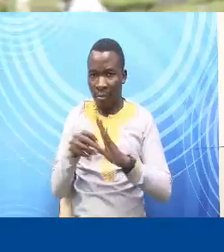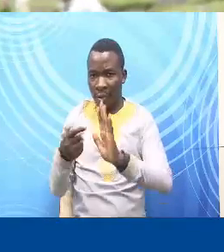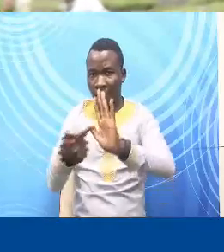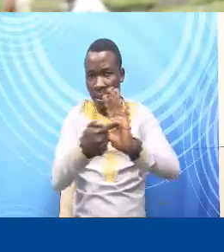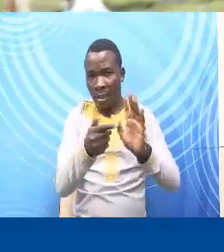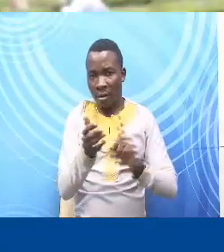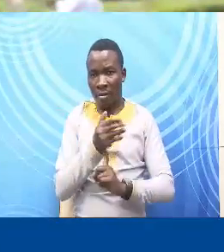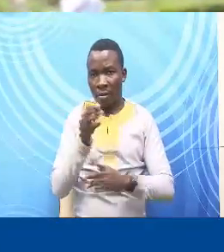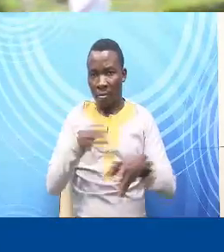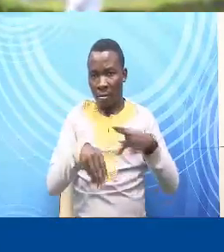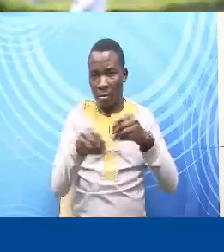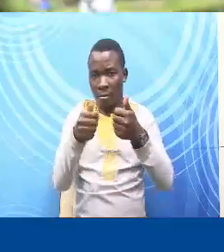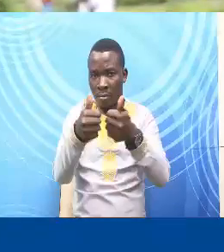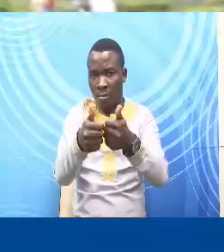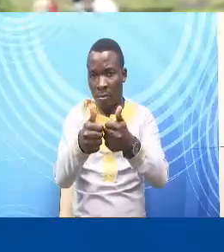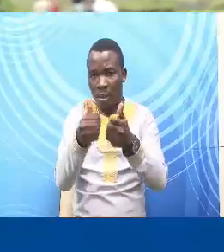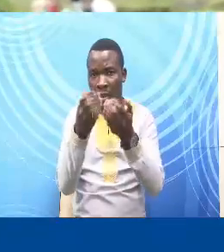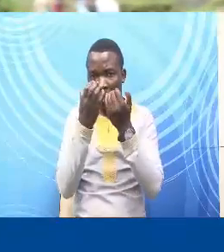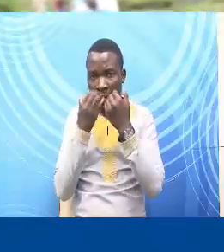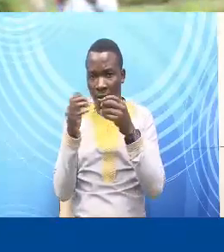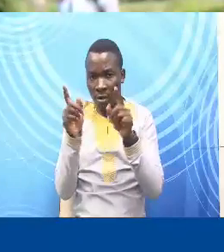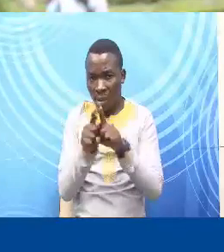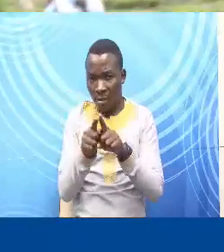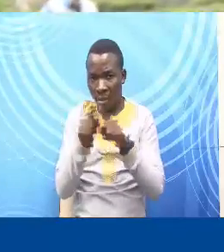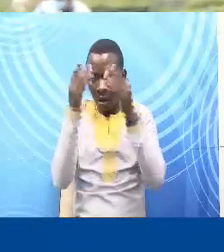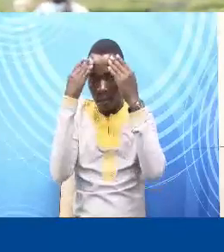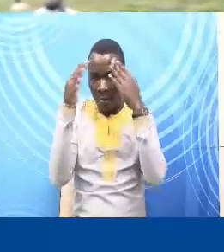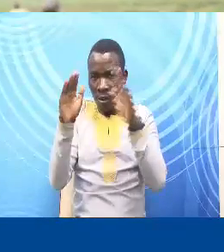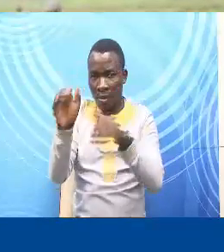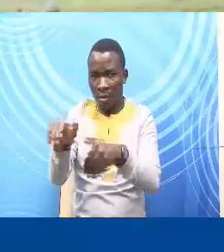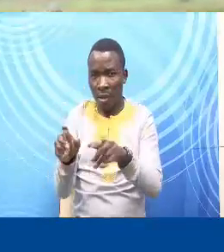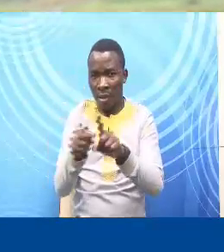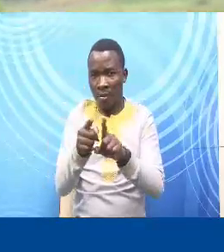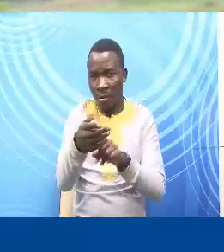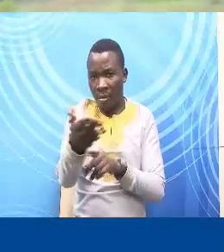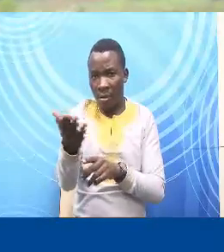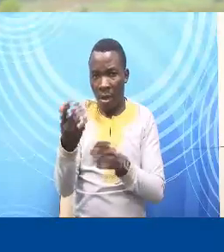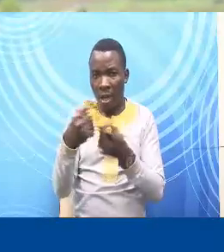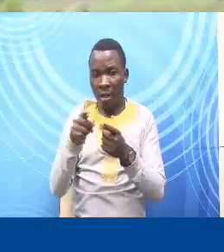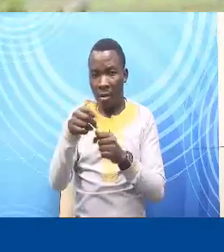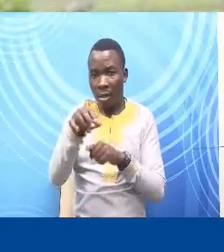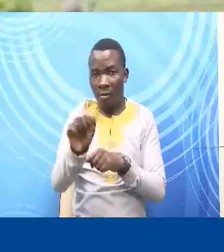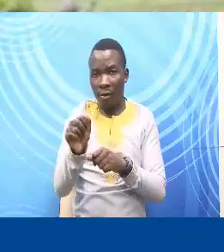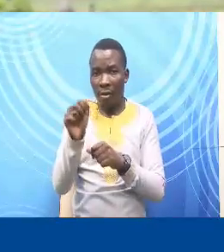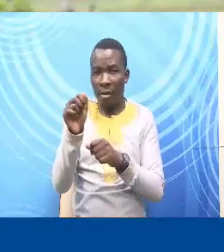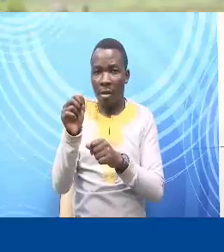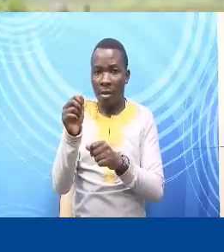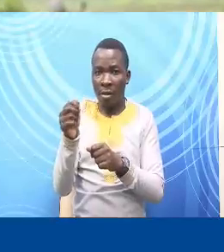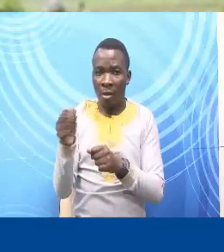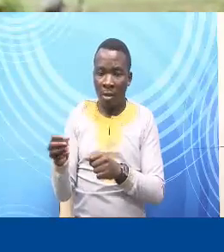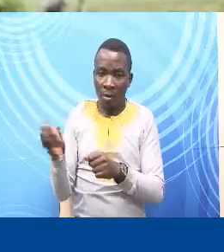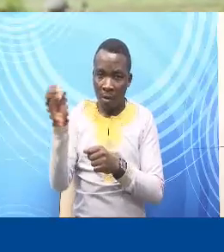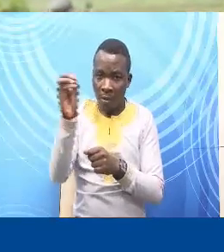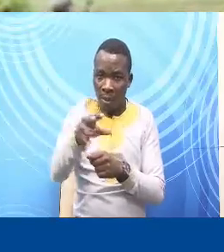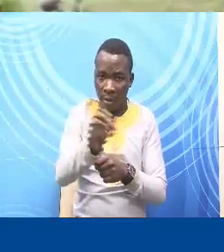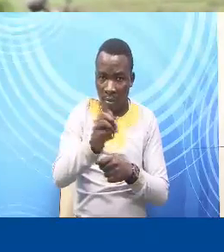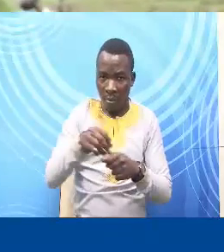umusaruro. N'ibigori kandi ntabwo twari tuzi kubihingamo gutyo, nabyo twajyaga tubitera imbere tukanyanyageza mu